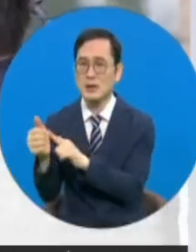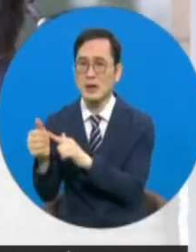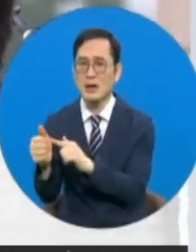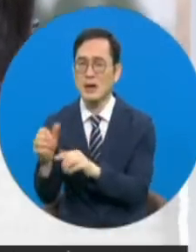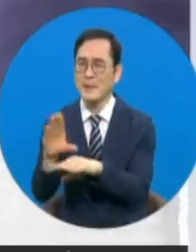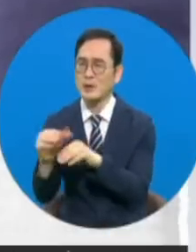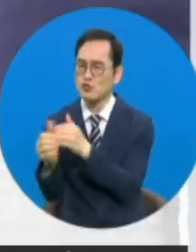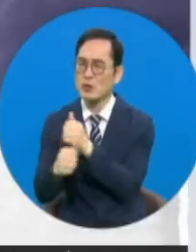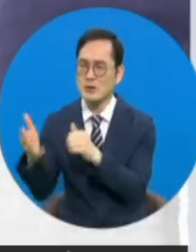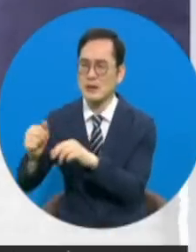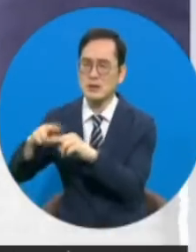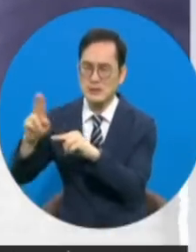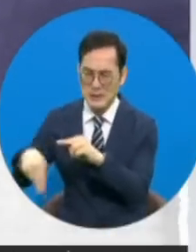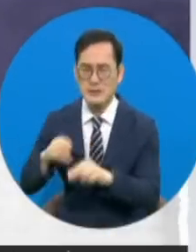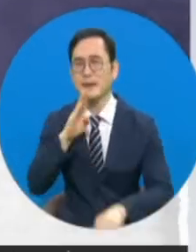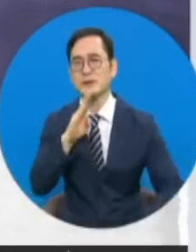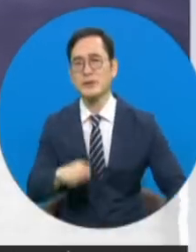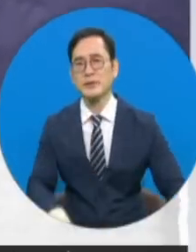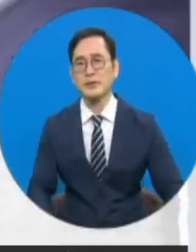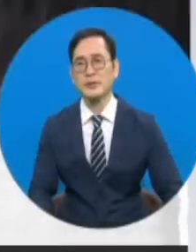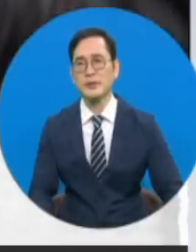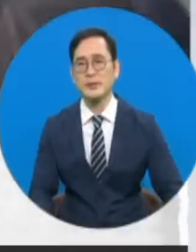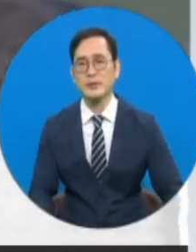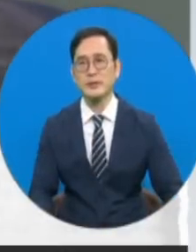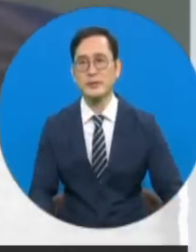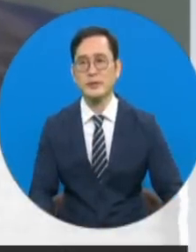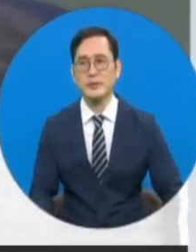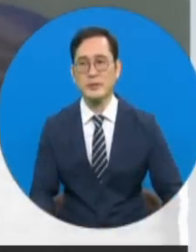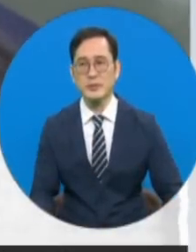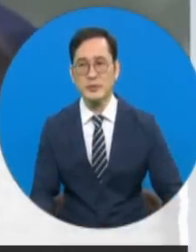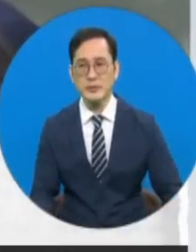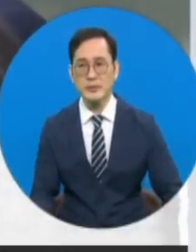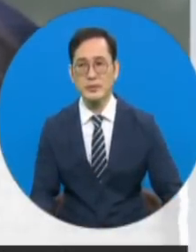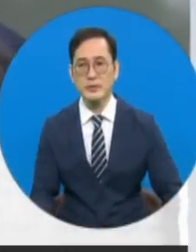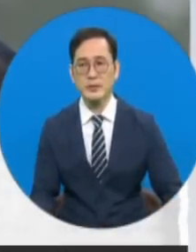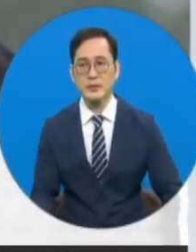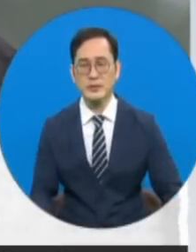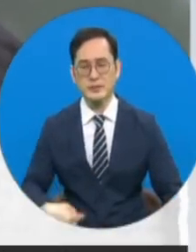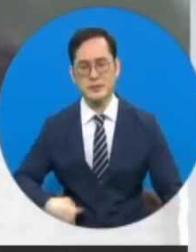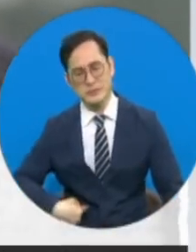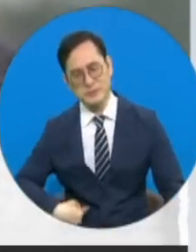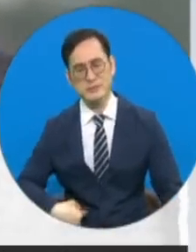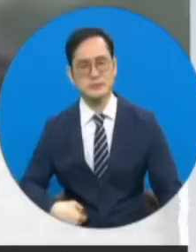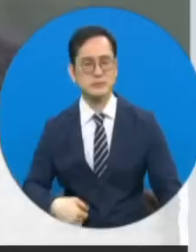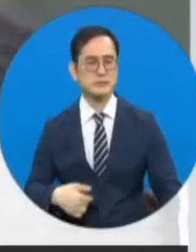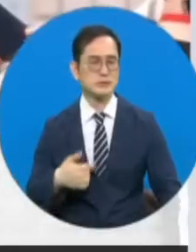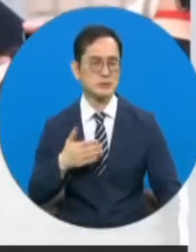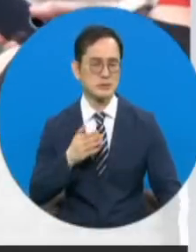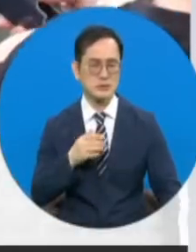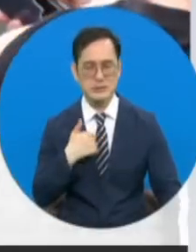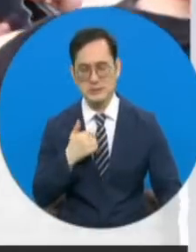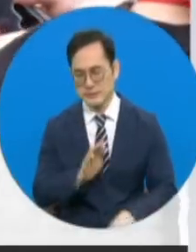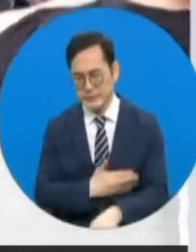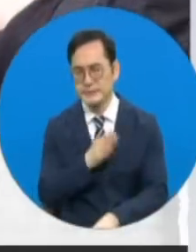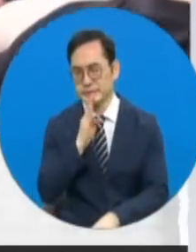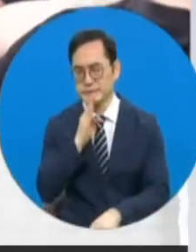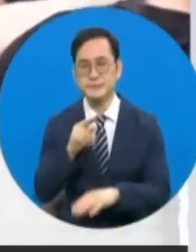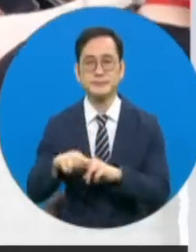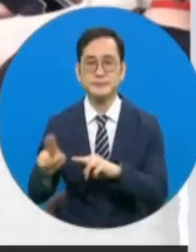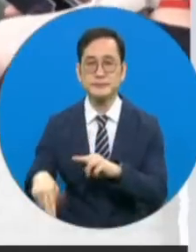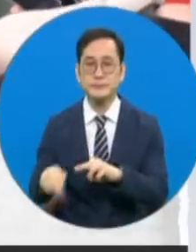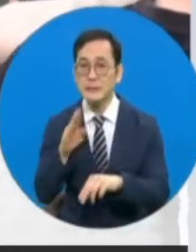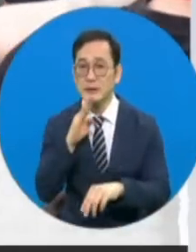방패 현재 사죄하는게 맞지 않아요 꼭 법제시기만 있는게 아니고 도이지 책임도 있는 거예요 사직하는게 맞다